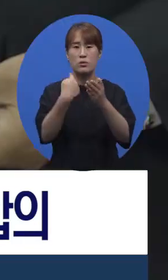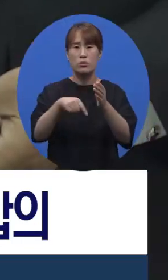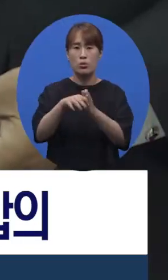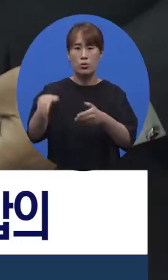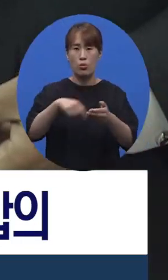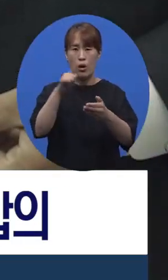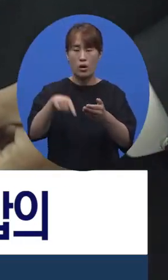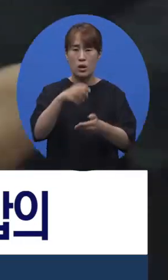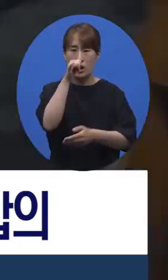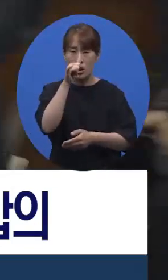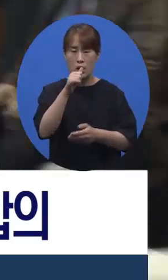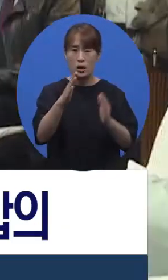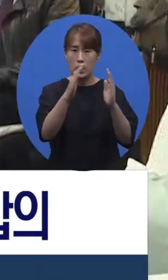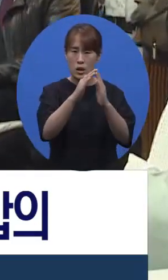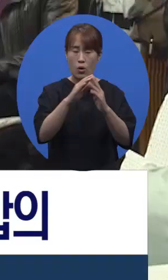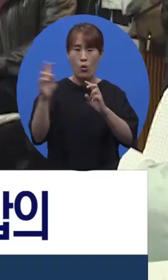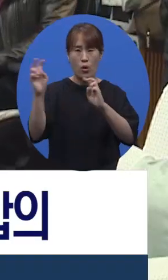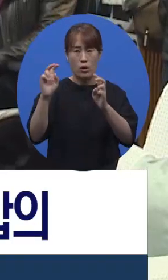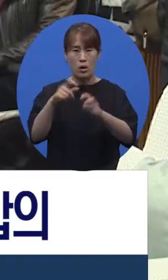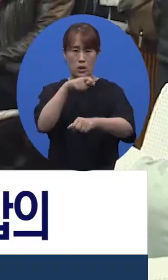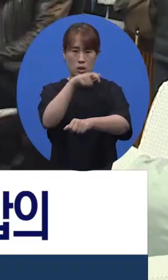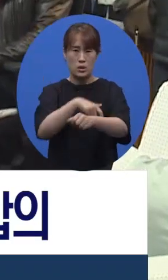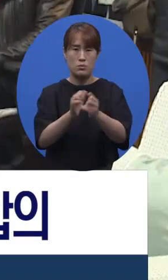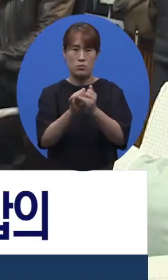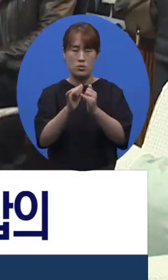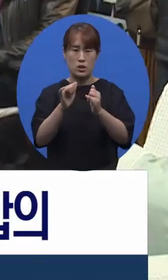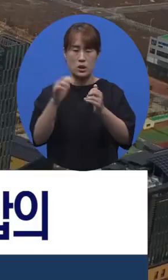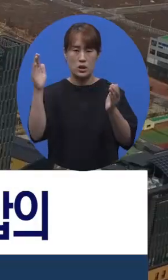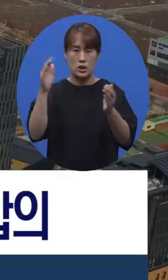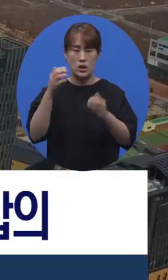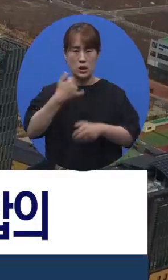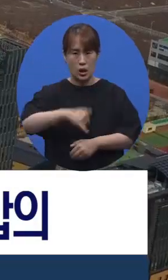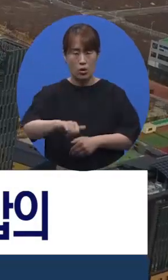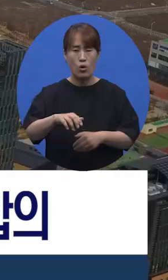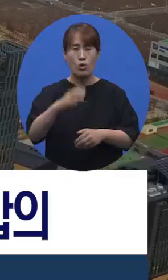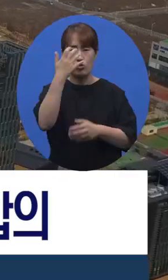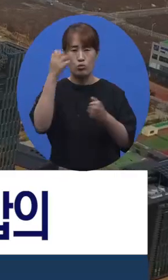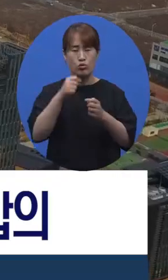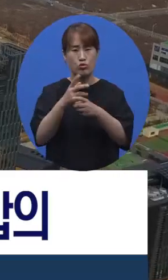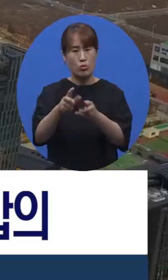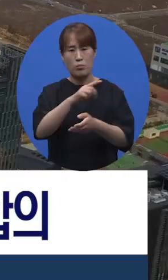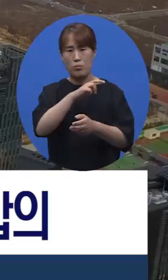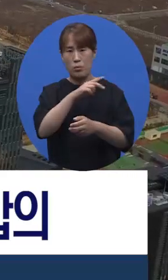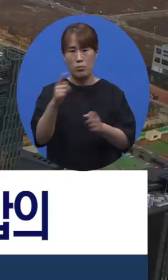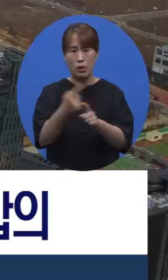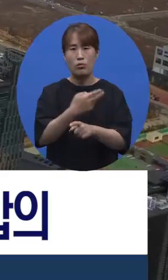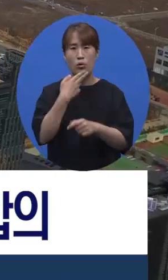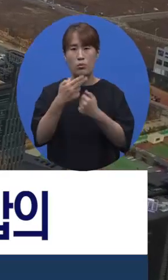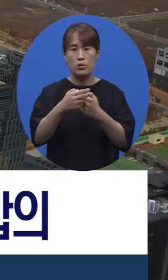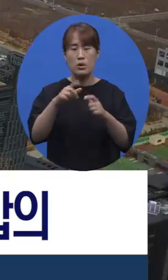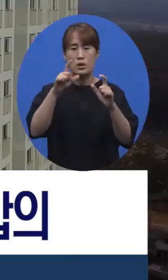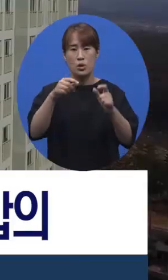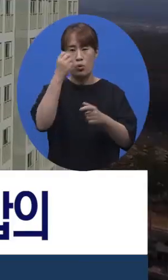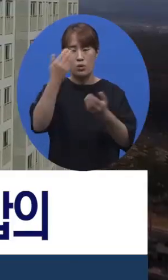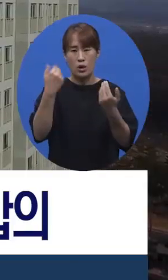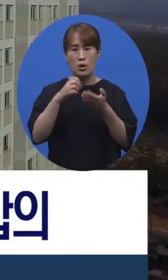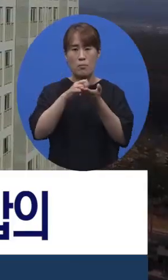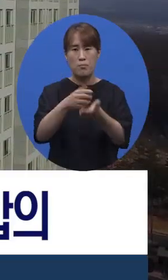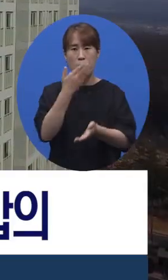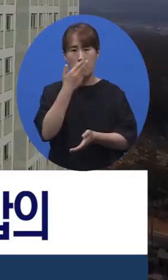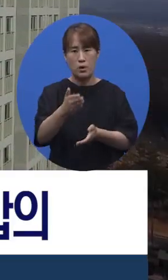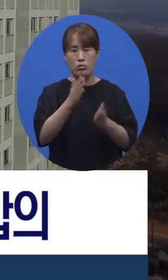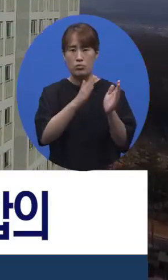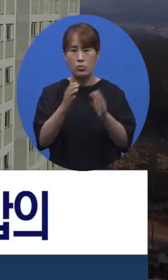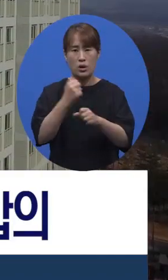육성방안 으로도 내 입주한 기관과 기업의 임직원 자녀들을 주소를 충북으로 옮기지 않고도 지역 고교의 입학할 수 있는